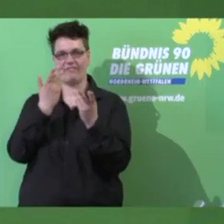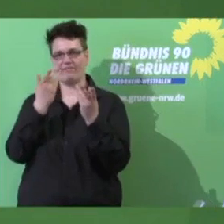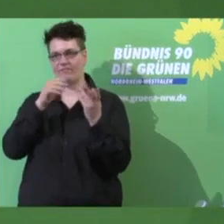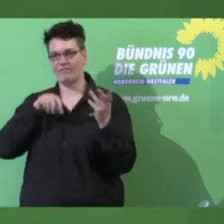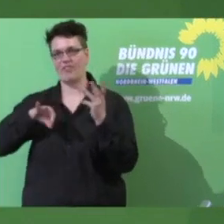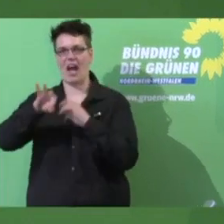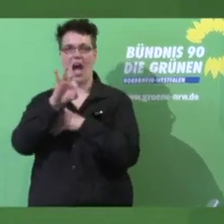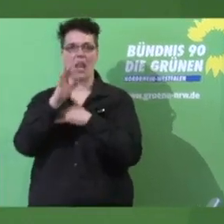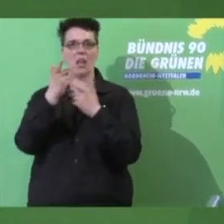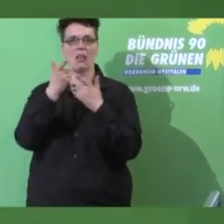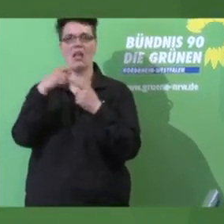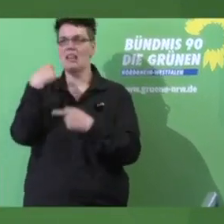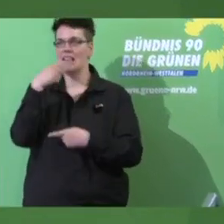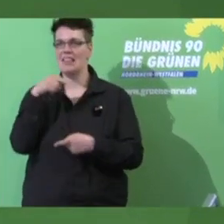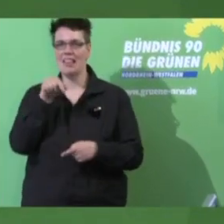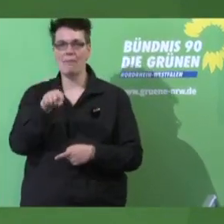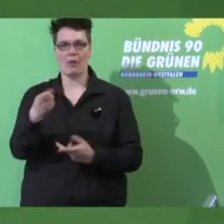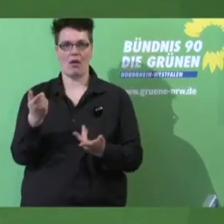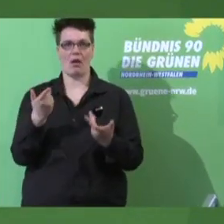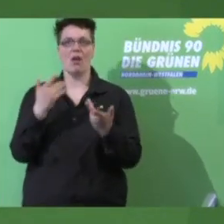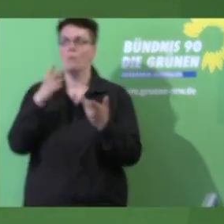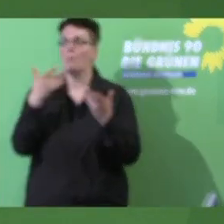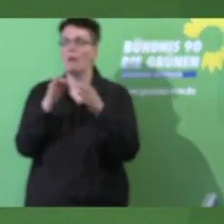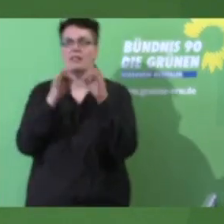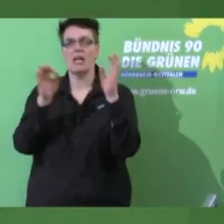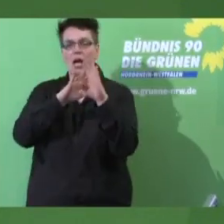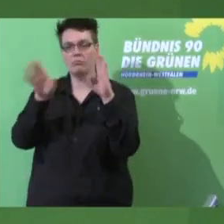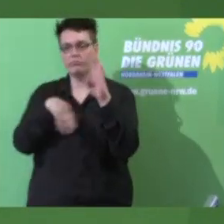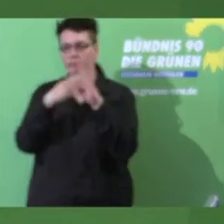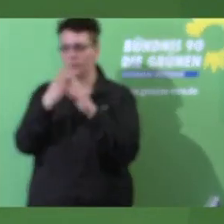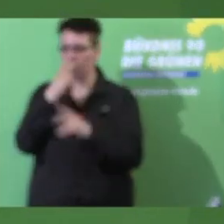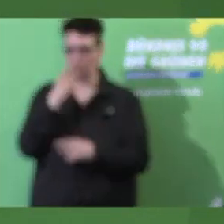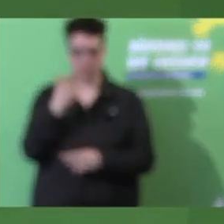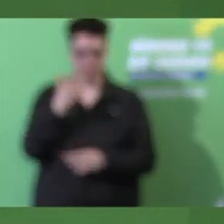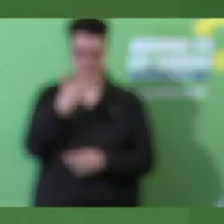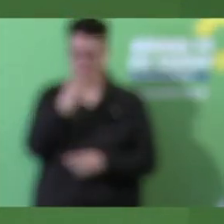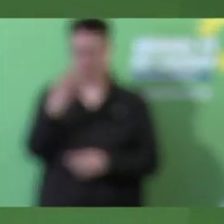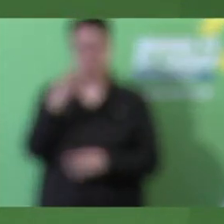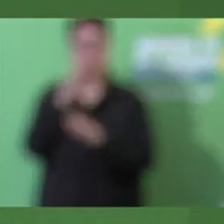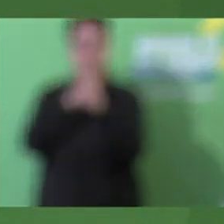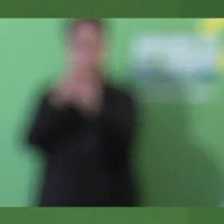Busse am Tag sind? Ist das für uns ausreichend? Oder wollen wir da nicht noch etwas anderes haben? Wollen wir da nicht noch mehr haben?